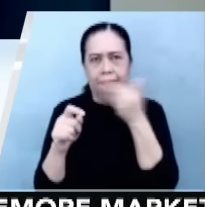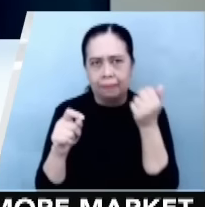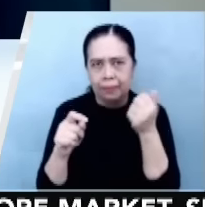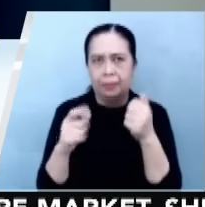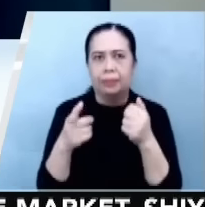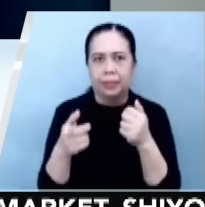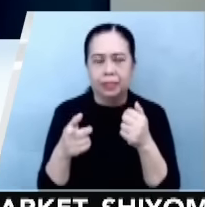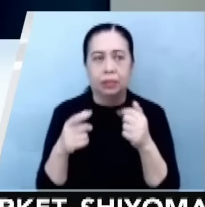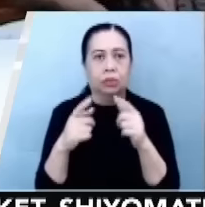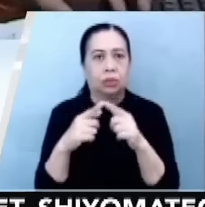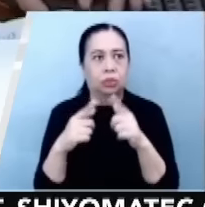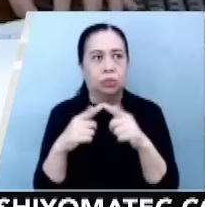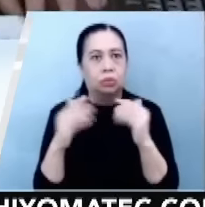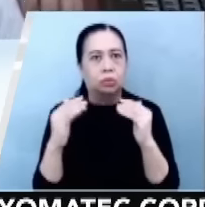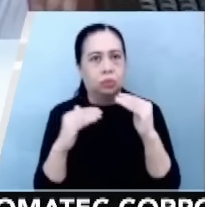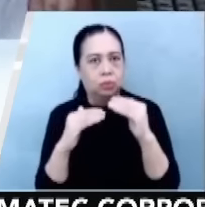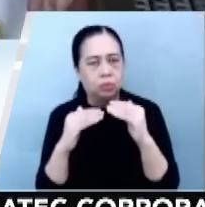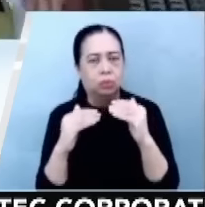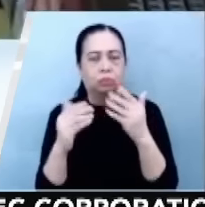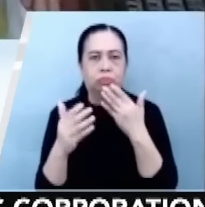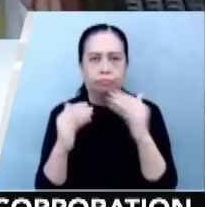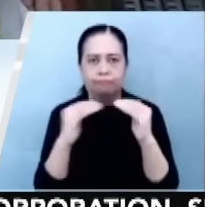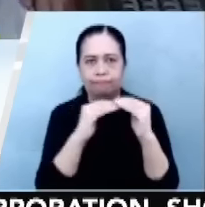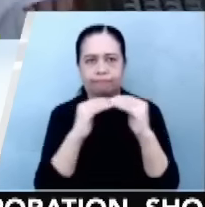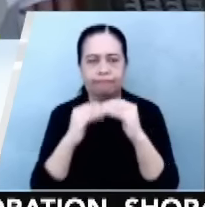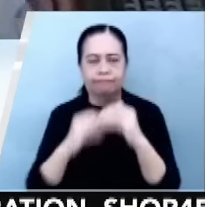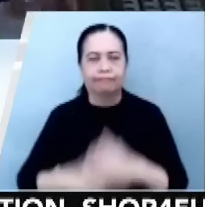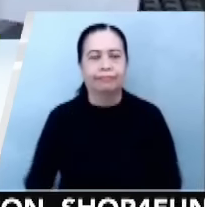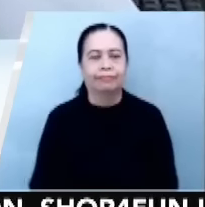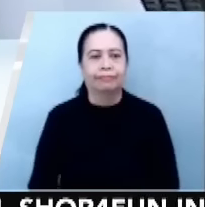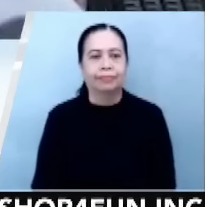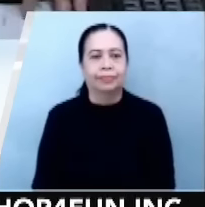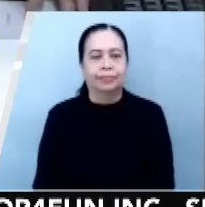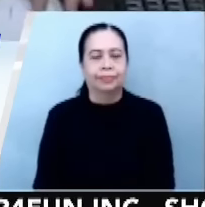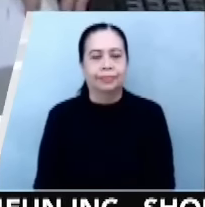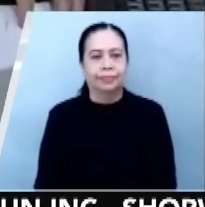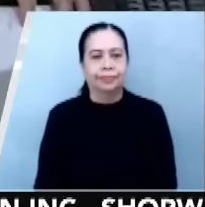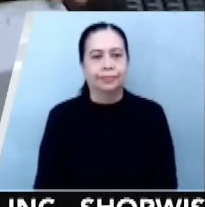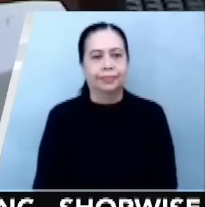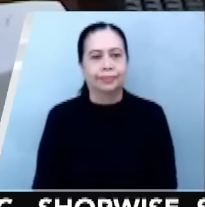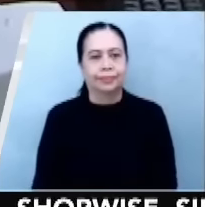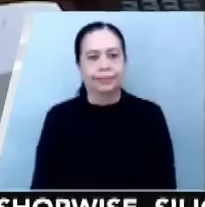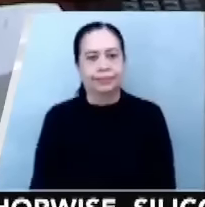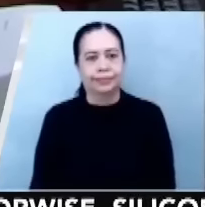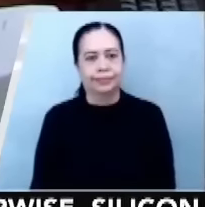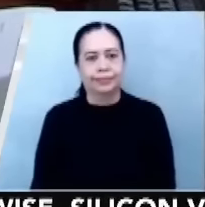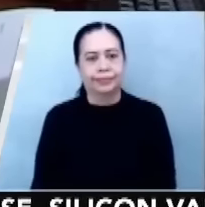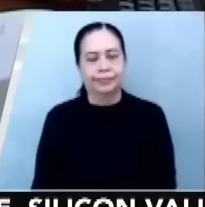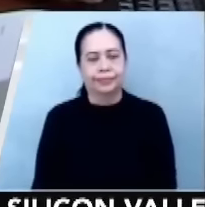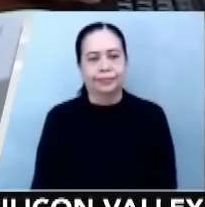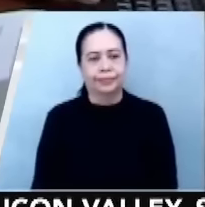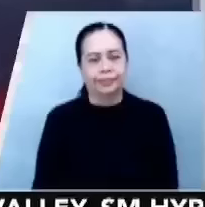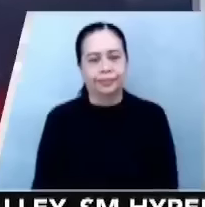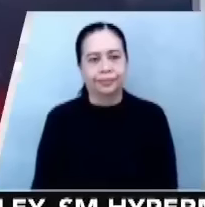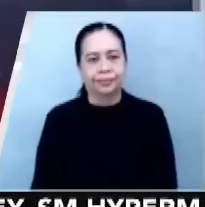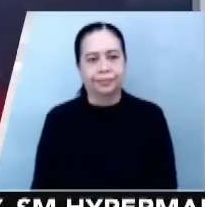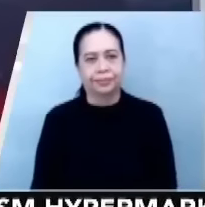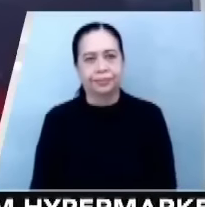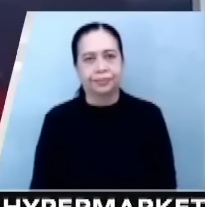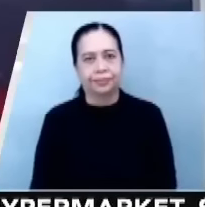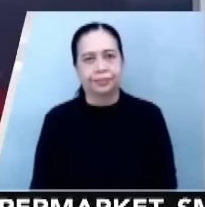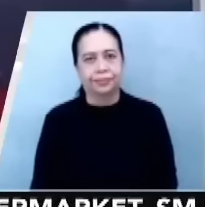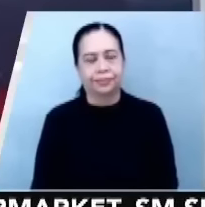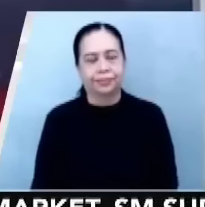make it competitive. Para sa GMA Integrated News, Ivan Mayrina nakatutok, 24 oras.